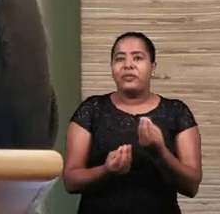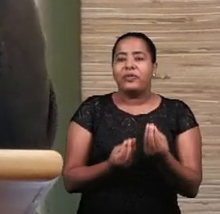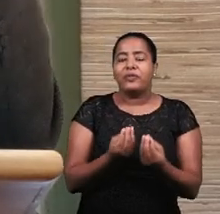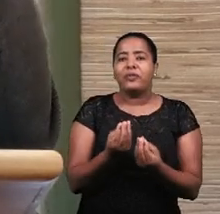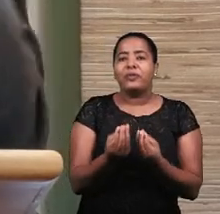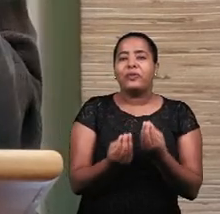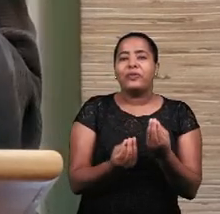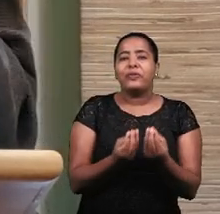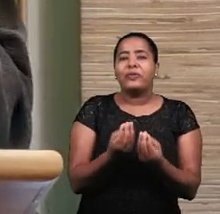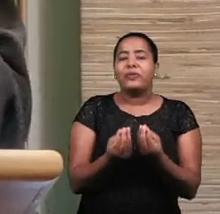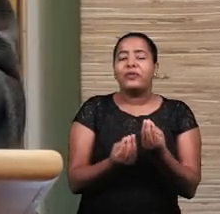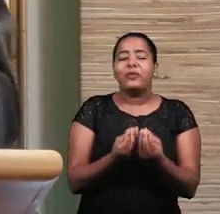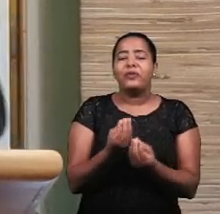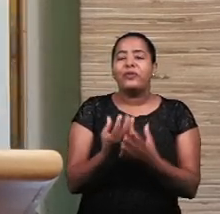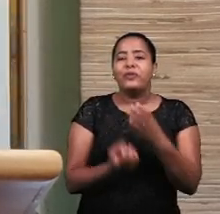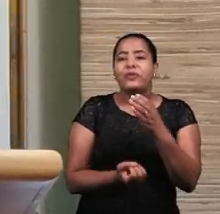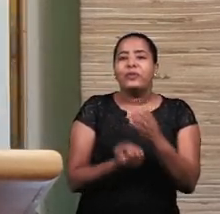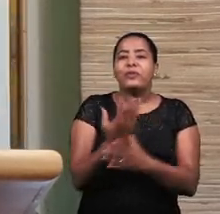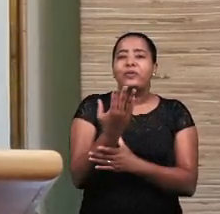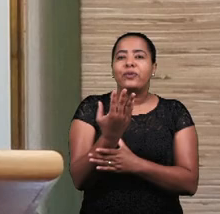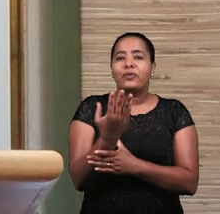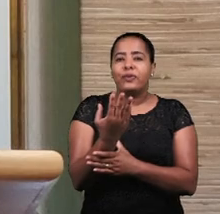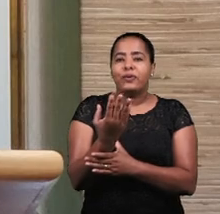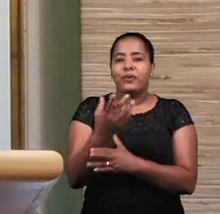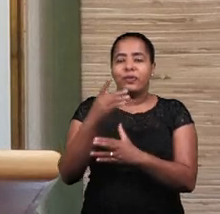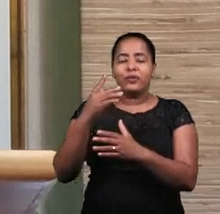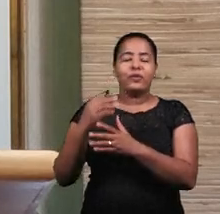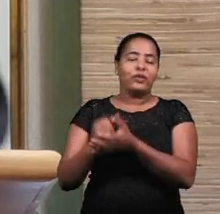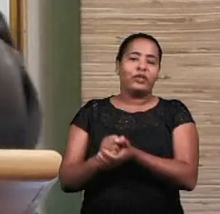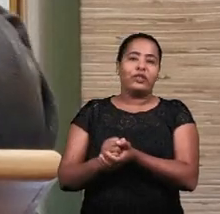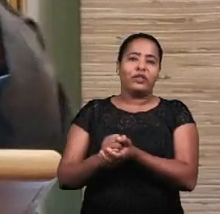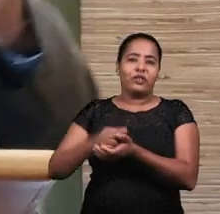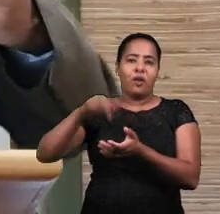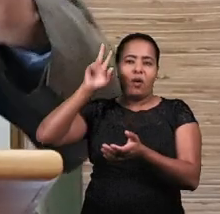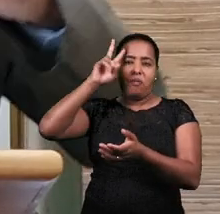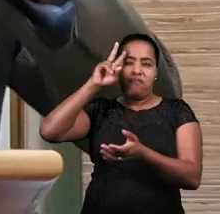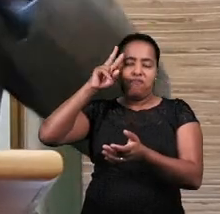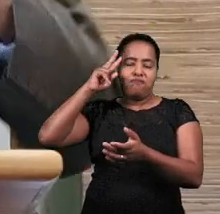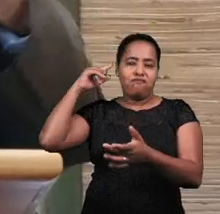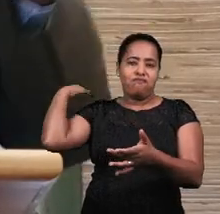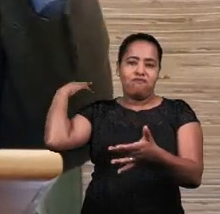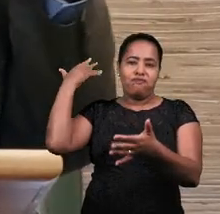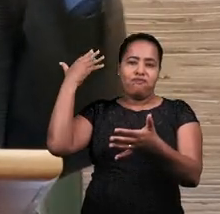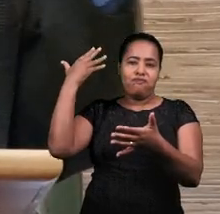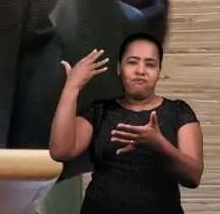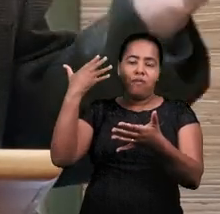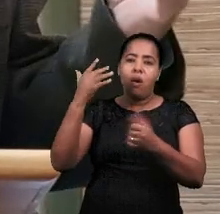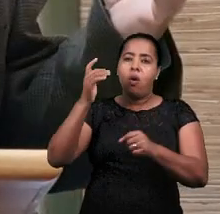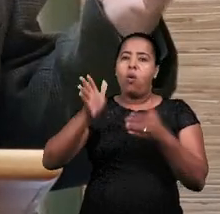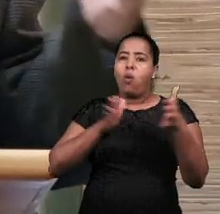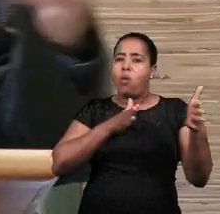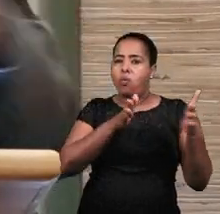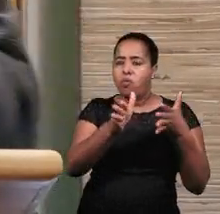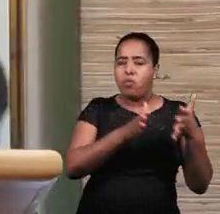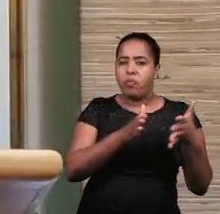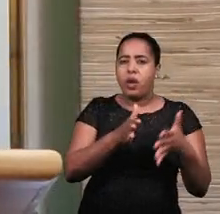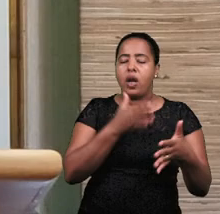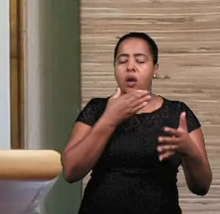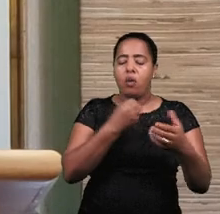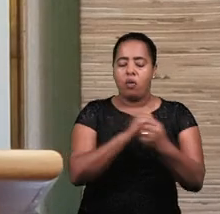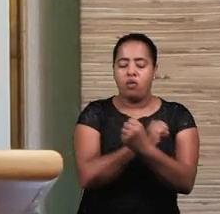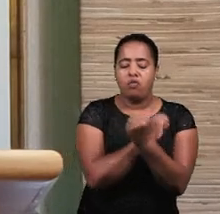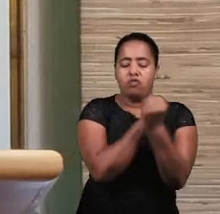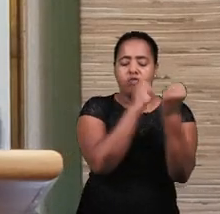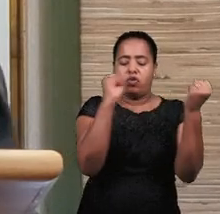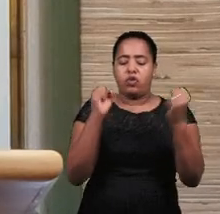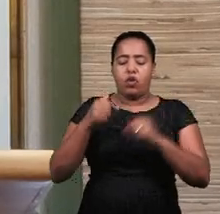le fait historique. Il a porté une partie du fait historique, quand naturellement Samson est allé chercher une femme